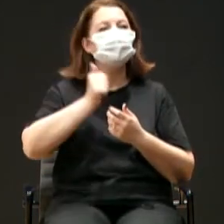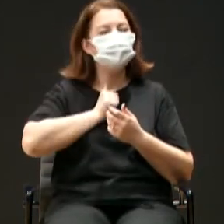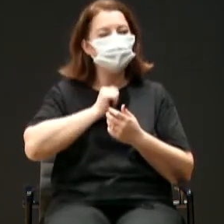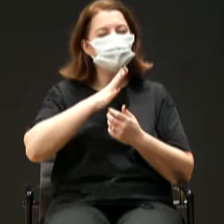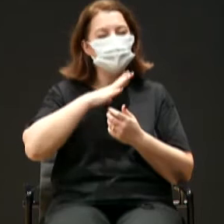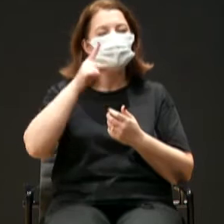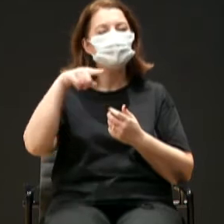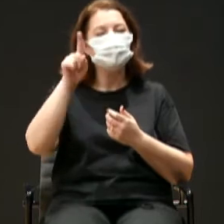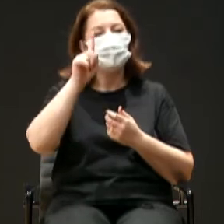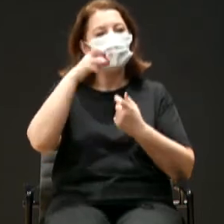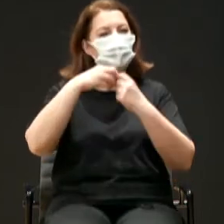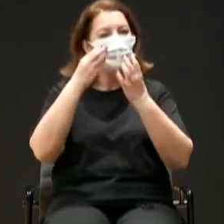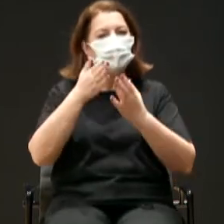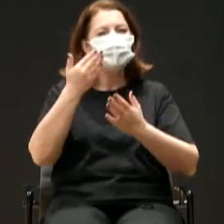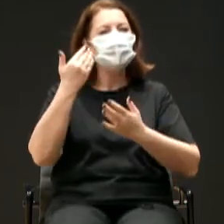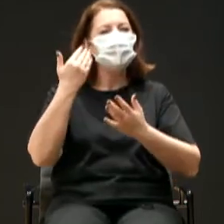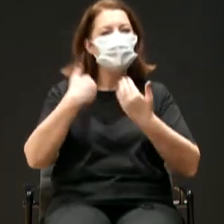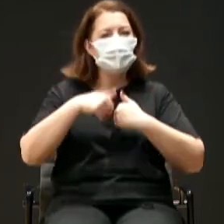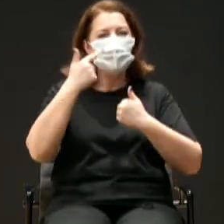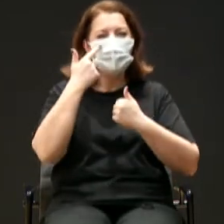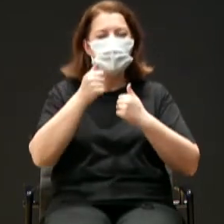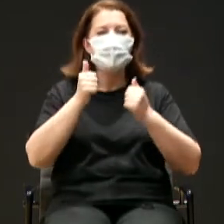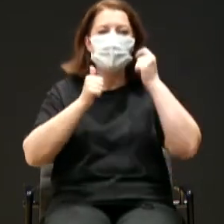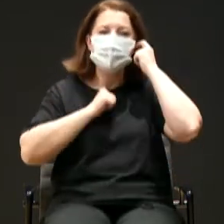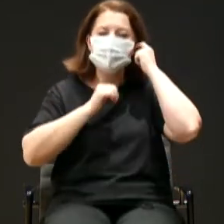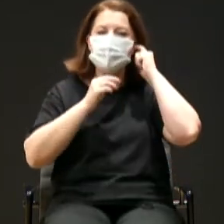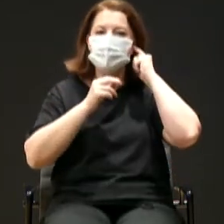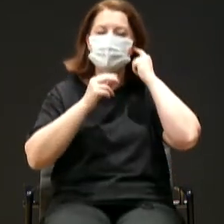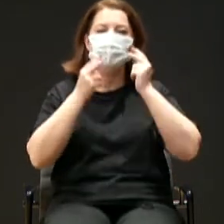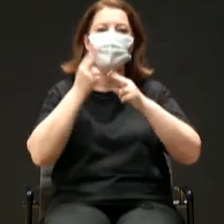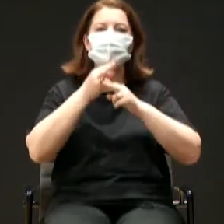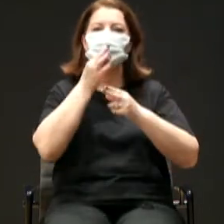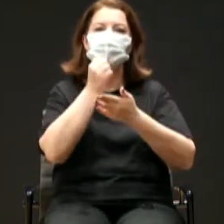rahmet, gazilerimize acil şifalar diliyorum.